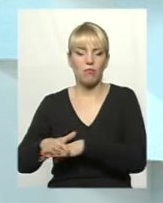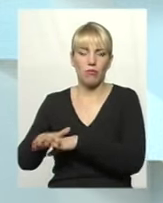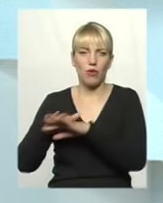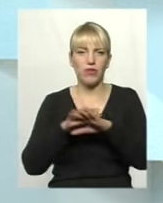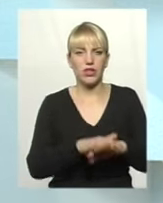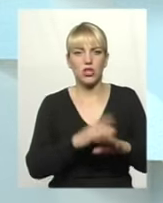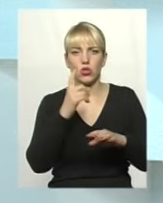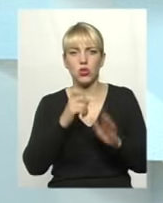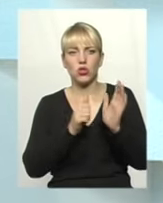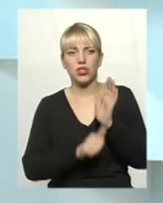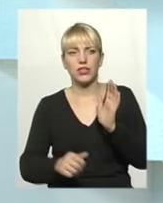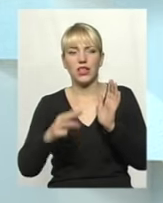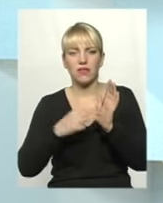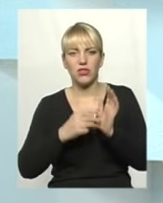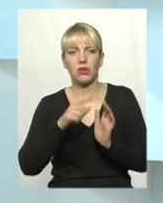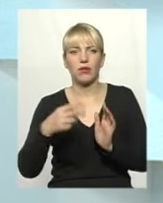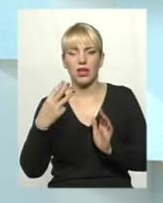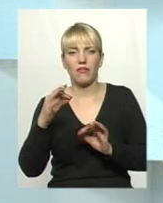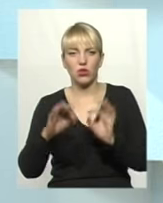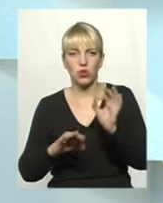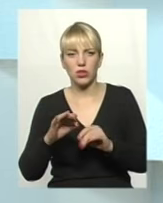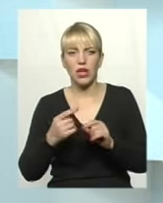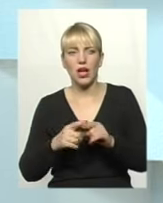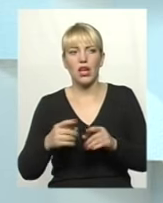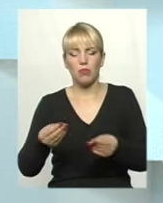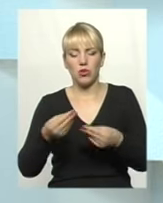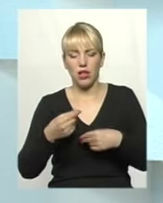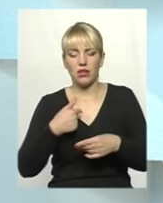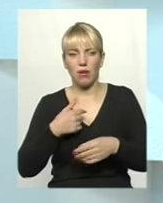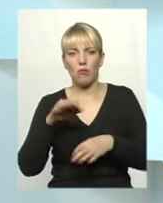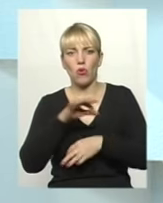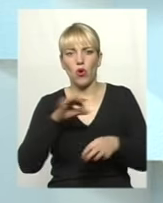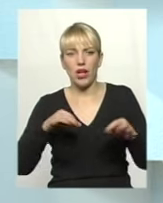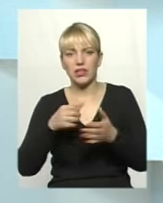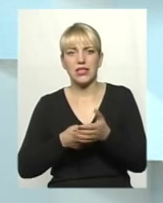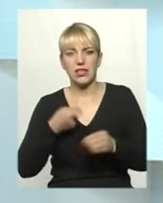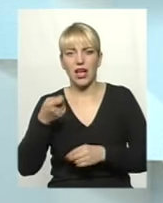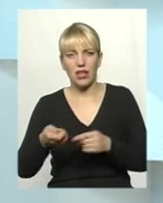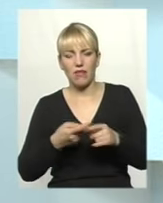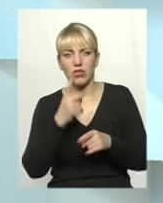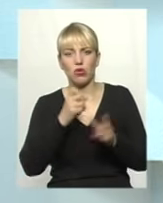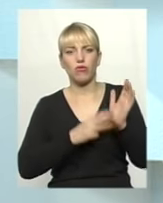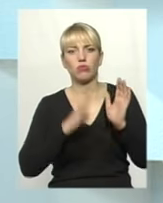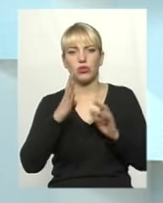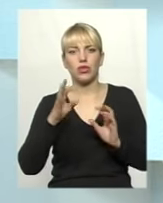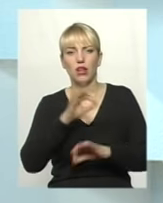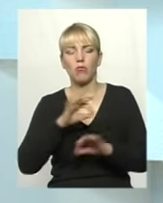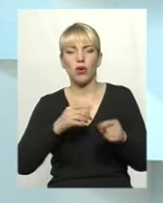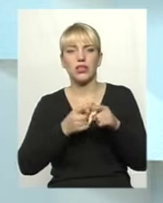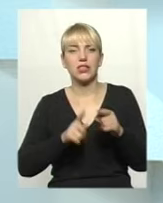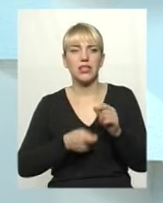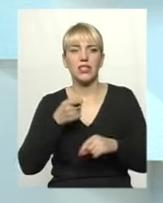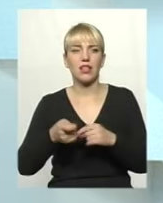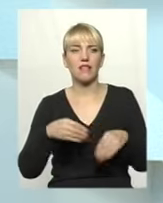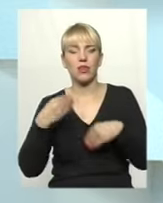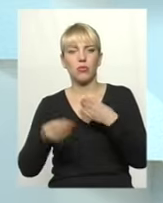профінансовано 168,3%. Подали нам проєктні заявки 184 проєкти. Ці заявки